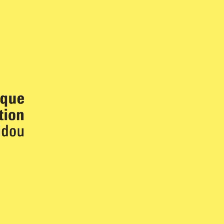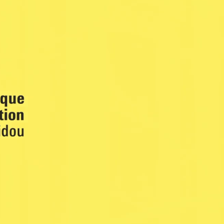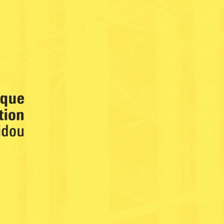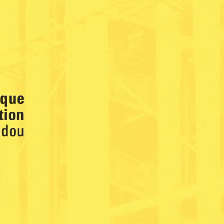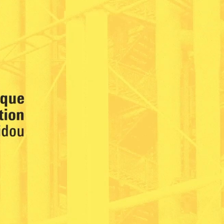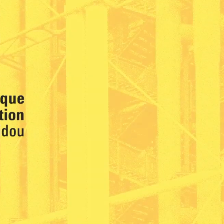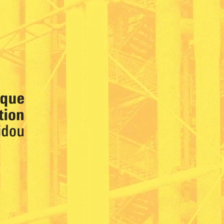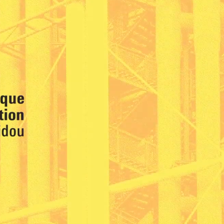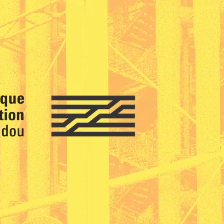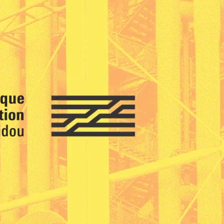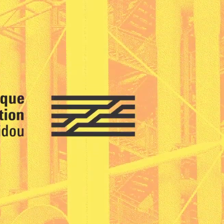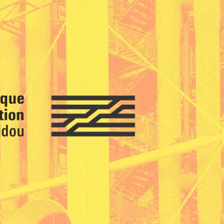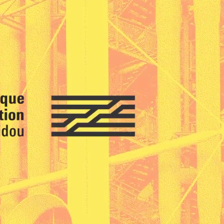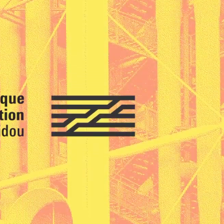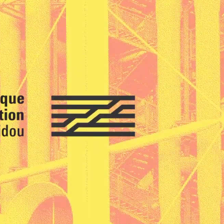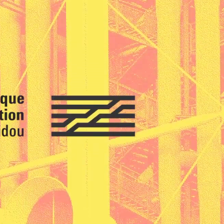I